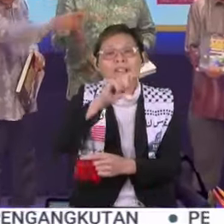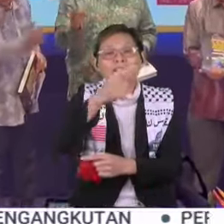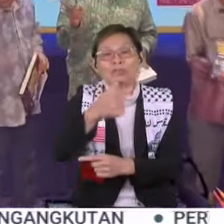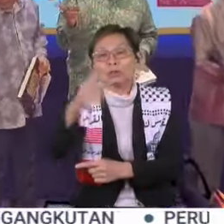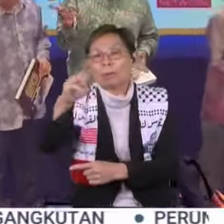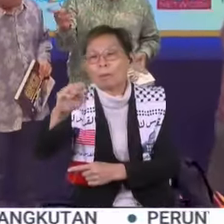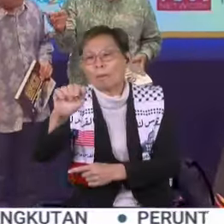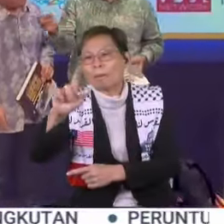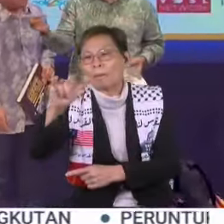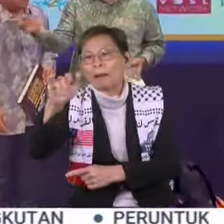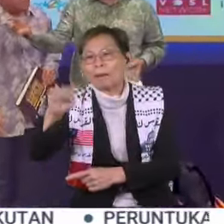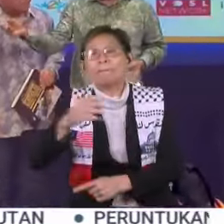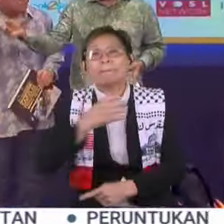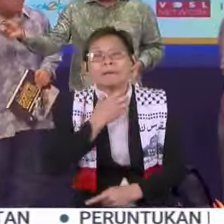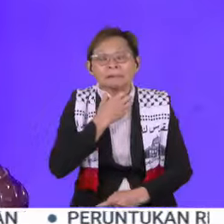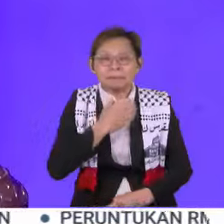Perak.